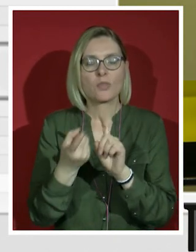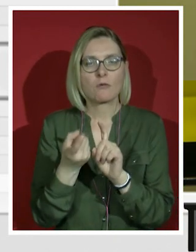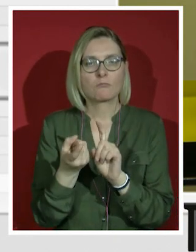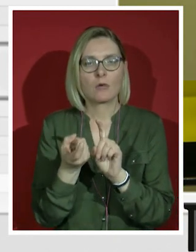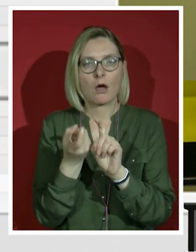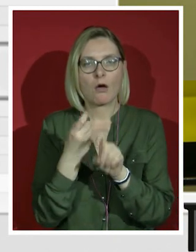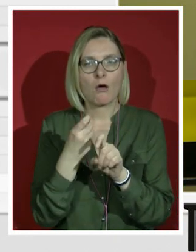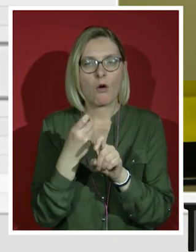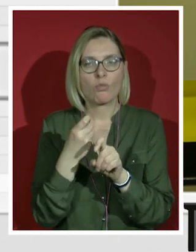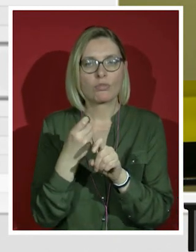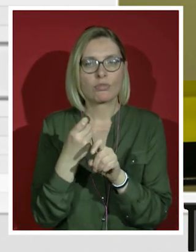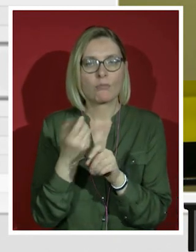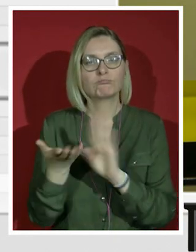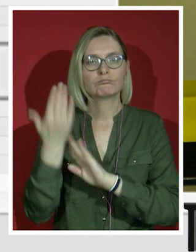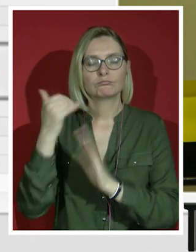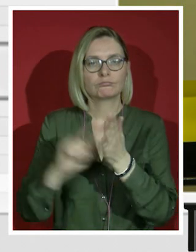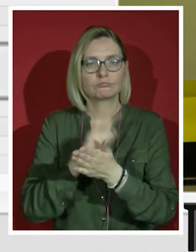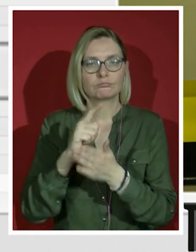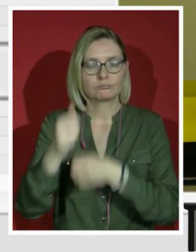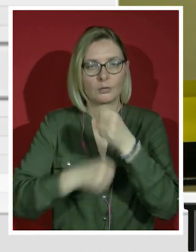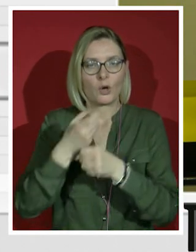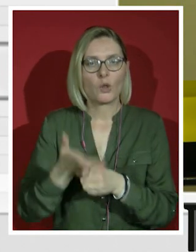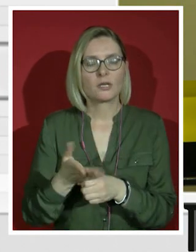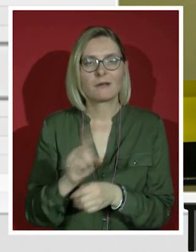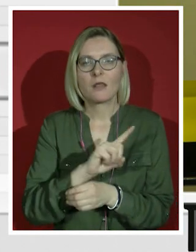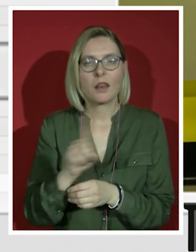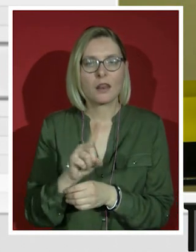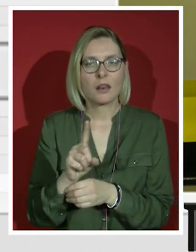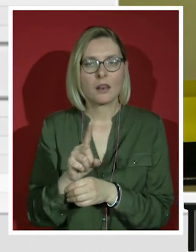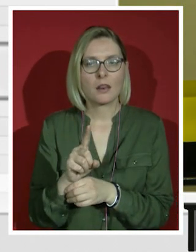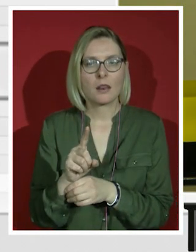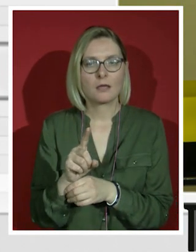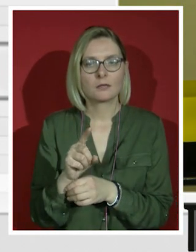речем, последната декада, последните години